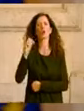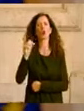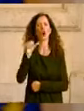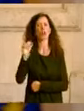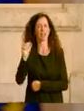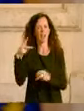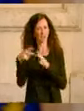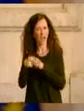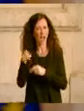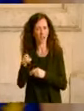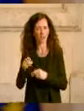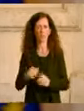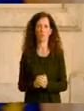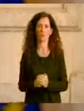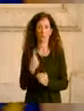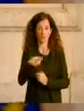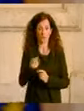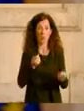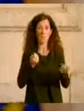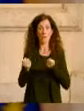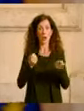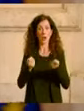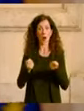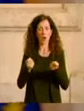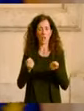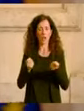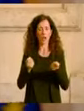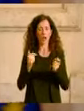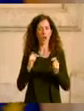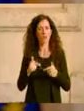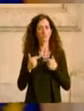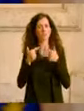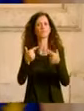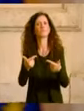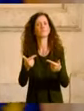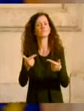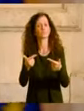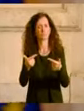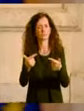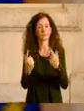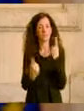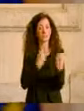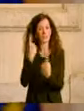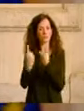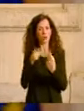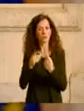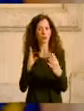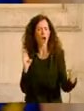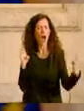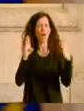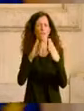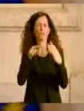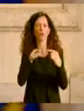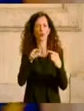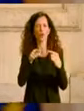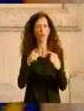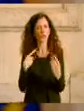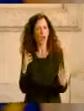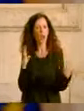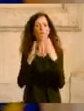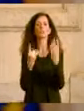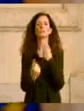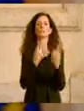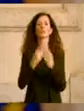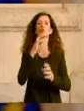questa manovra noi gettiamo un ponte per affrontare l'urto, l'impatto, contenere l'impatto di